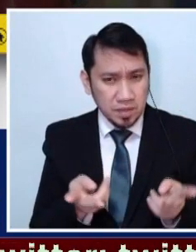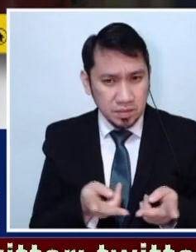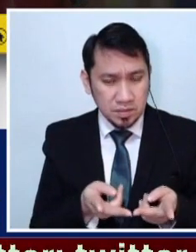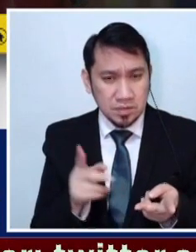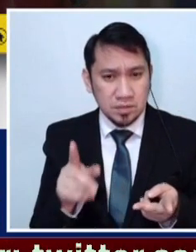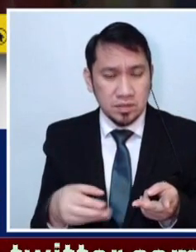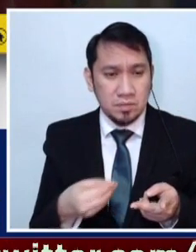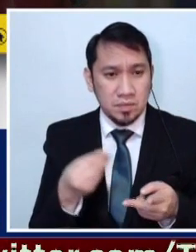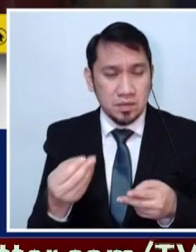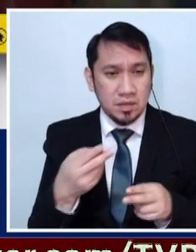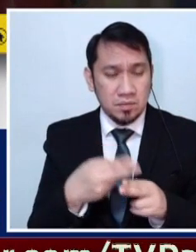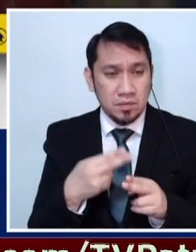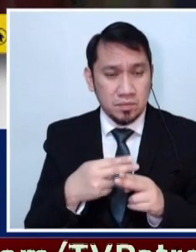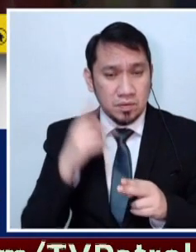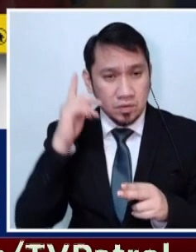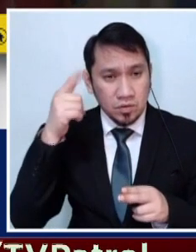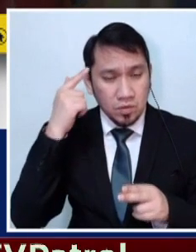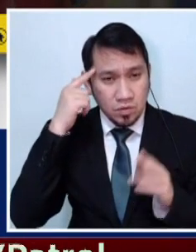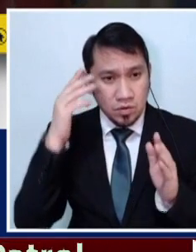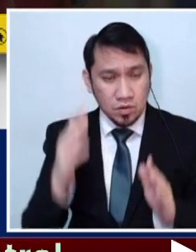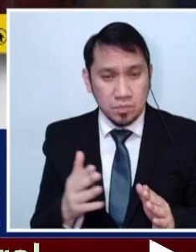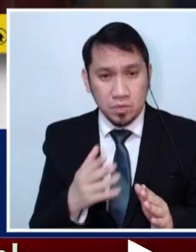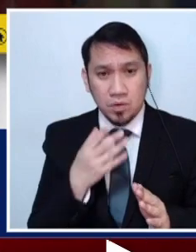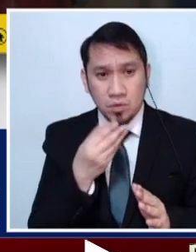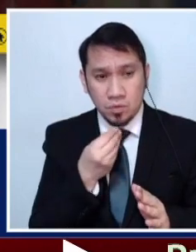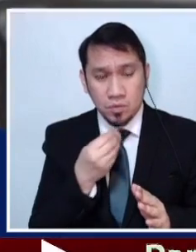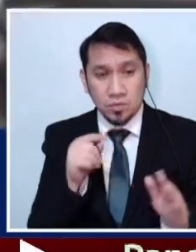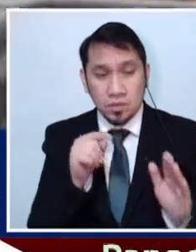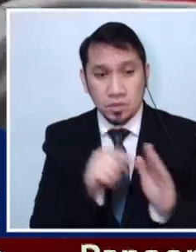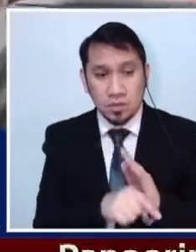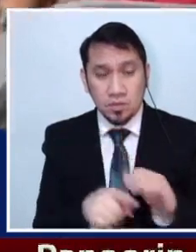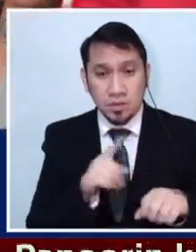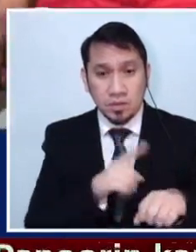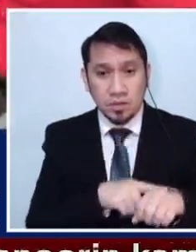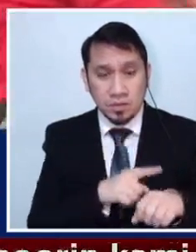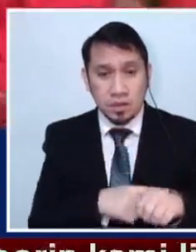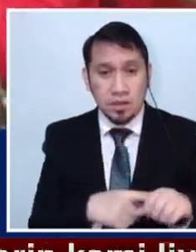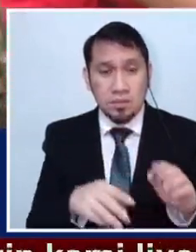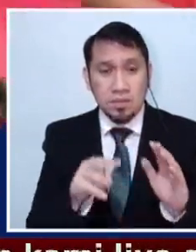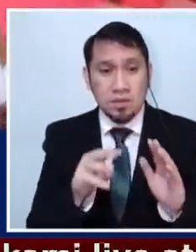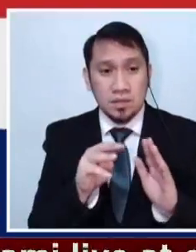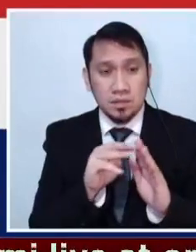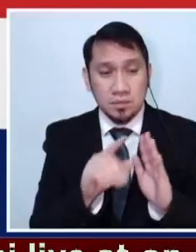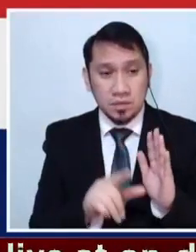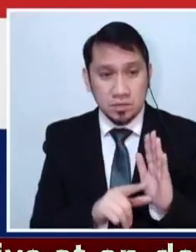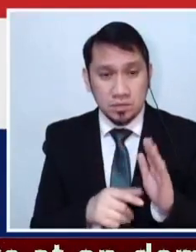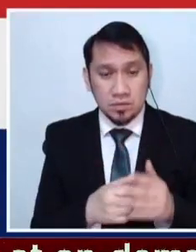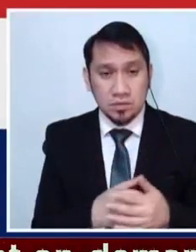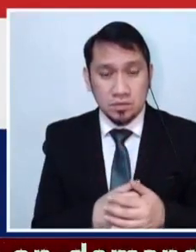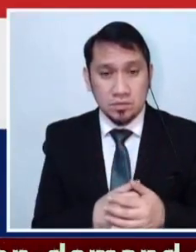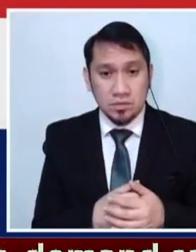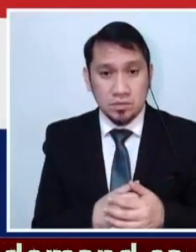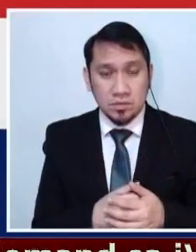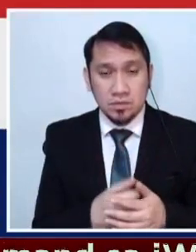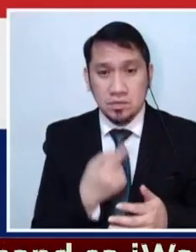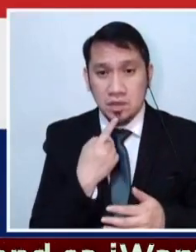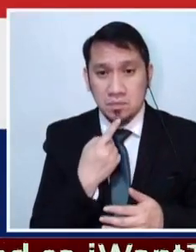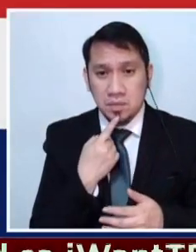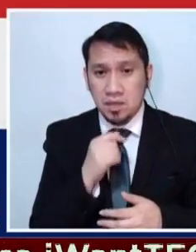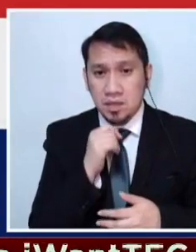dating governor ng probinsya na napatay noong panahon ng martial law. Kinumpirma ng kampo ni na Marcos na hindi kanselado